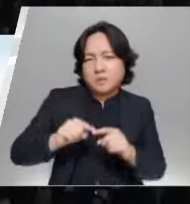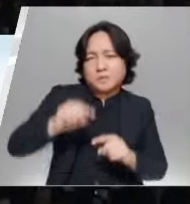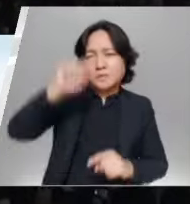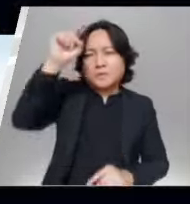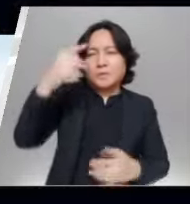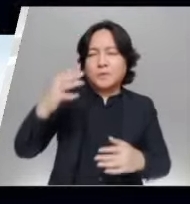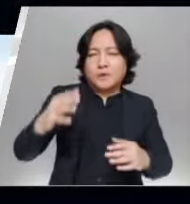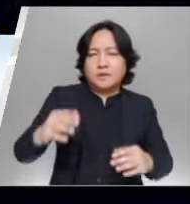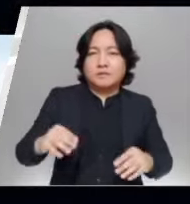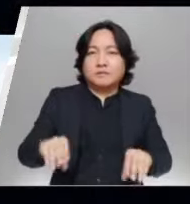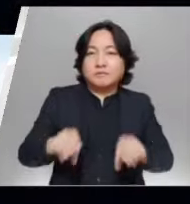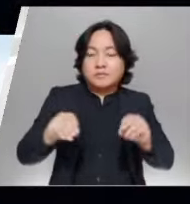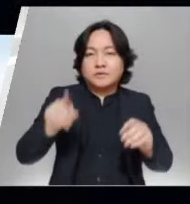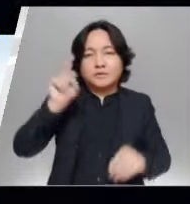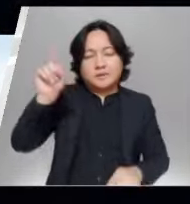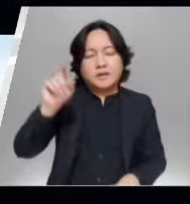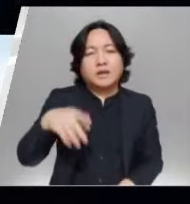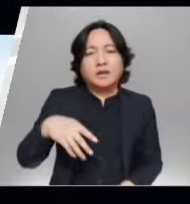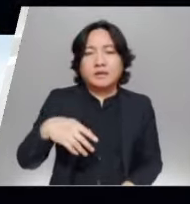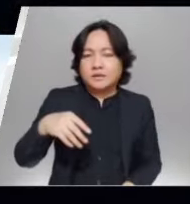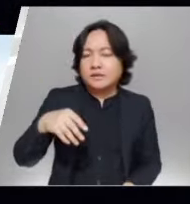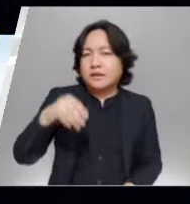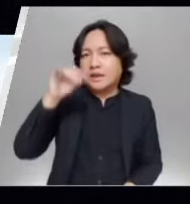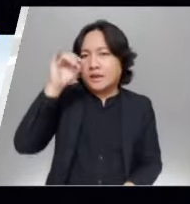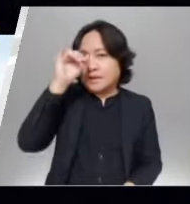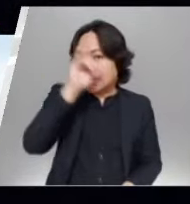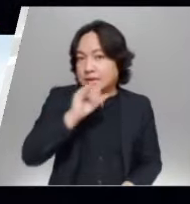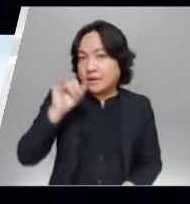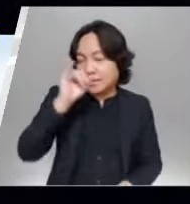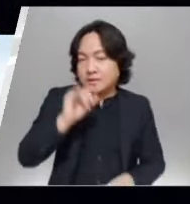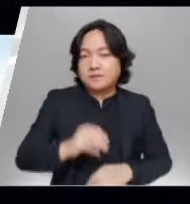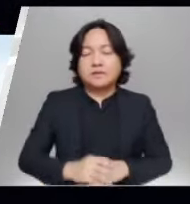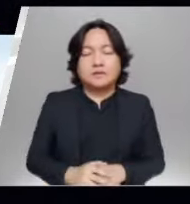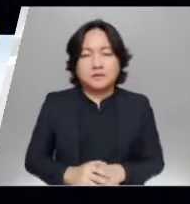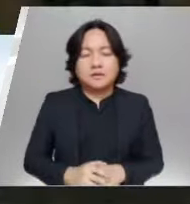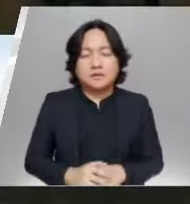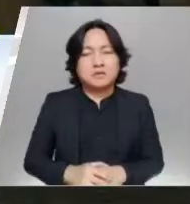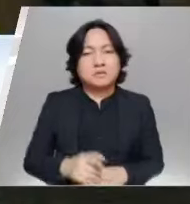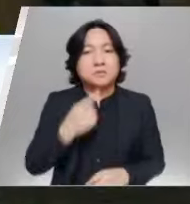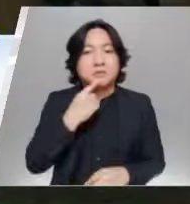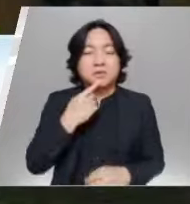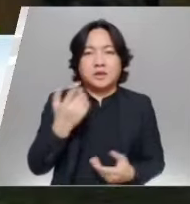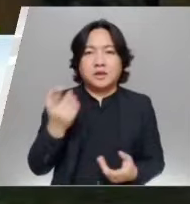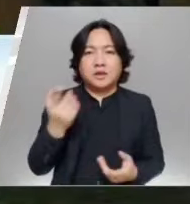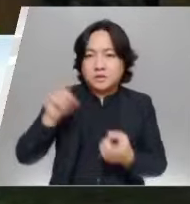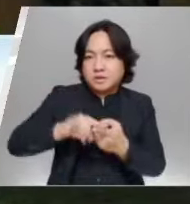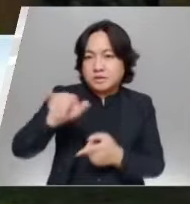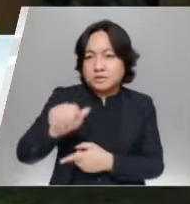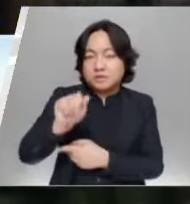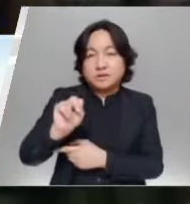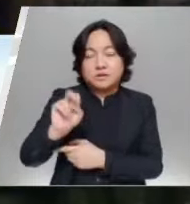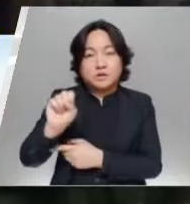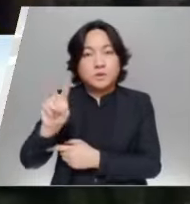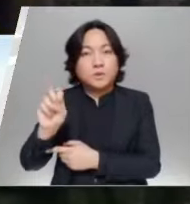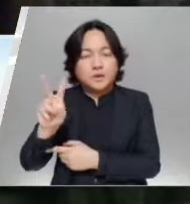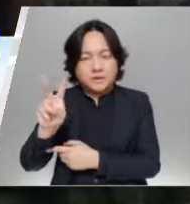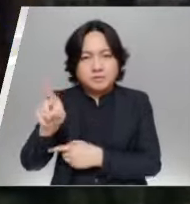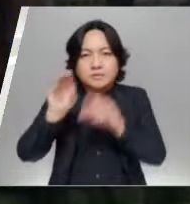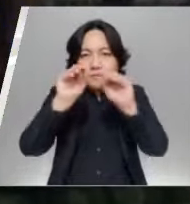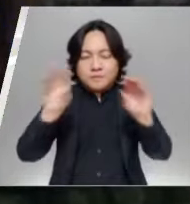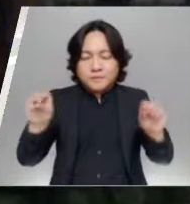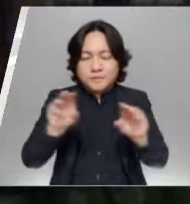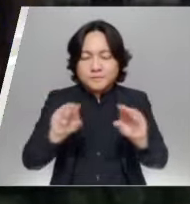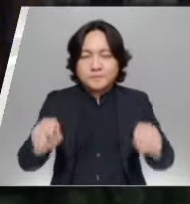Italy. Hanggang January 12 masisilayan ang Christmas tree, gayon din ang kanilang bilin. Para sa GMA